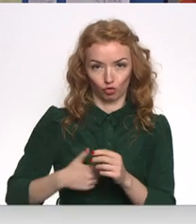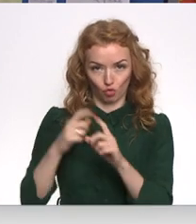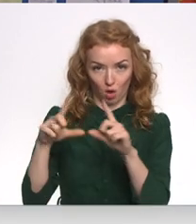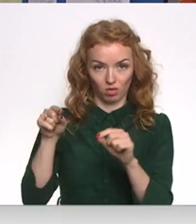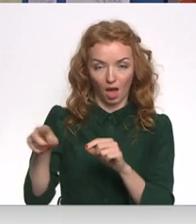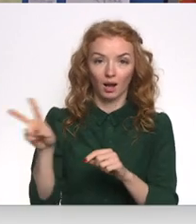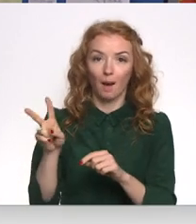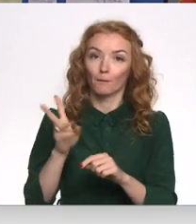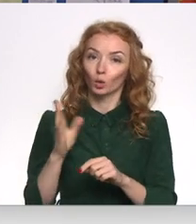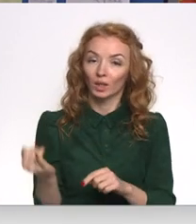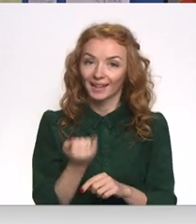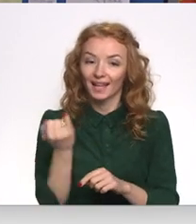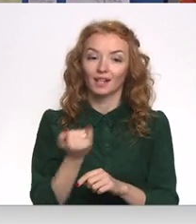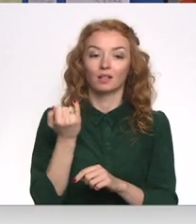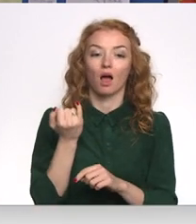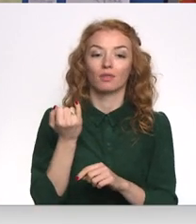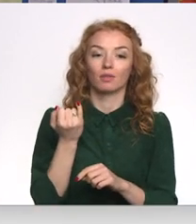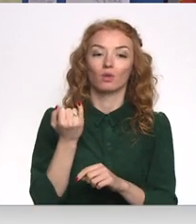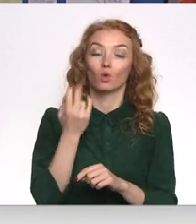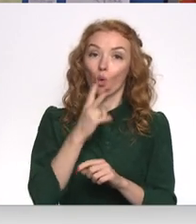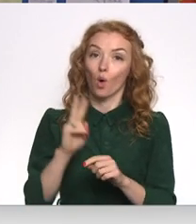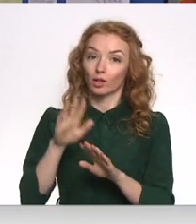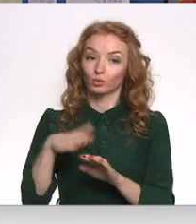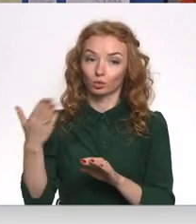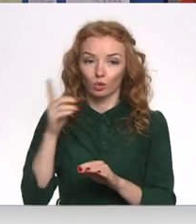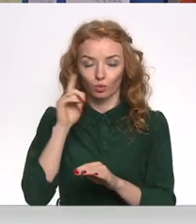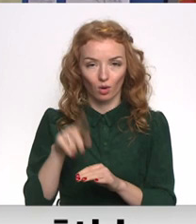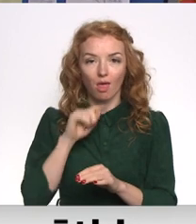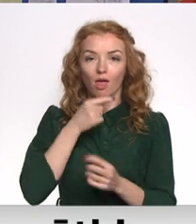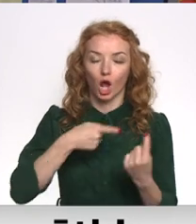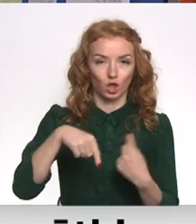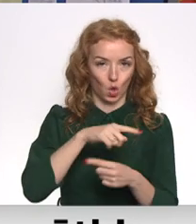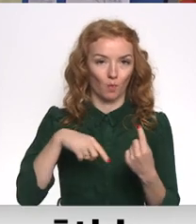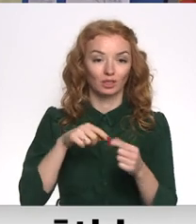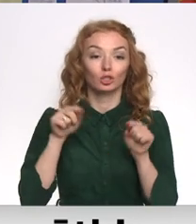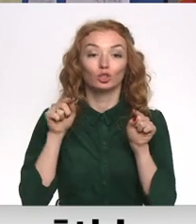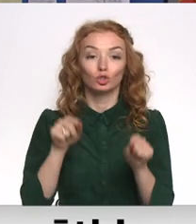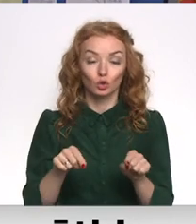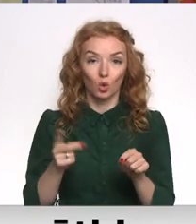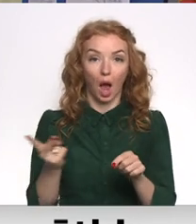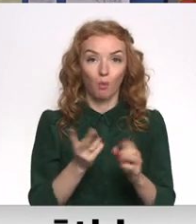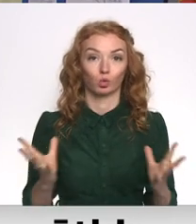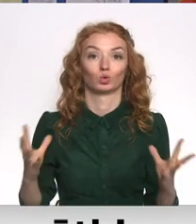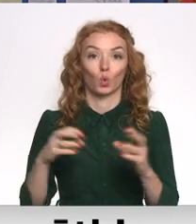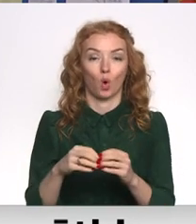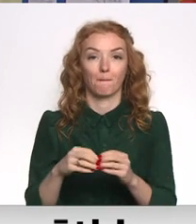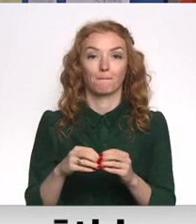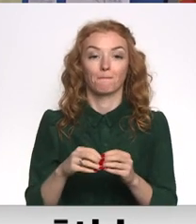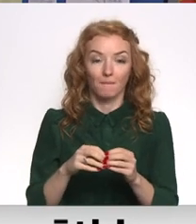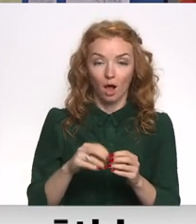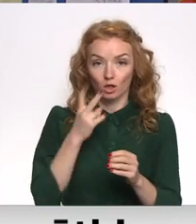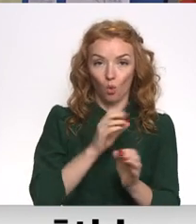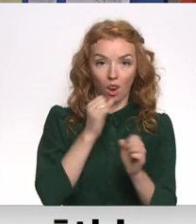tas būtu interesants no vienas puses, no otras puses, protams, ekonomiskais. Lūk, šo te salikt kopā, pārnest